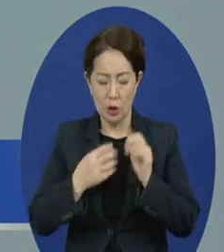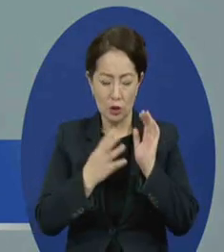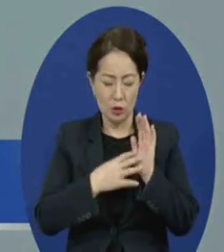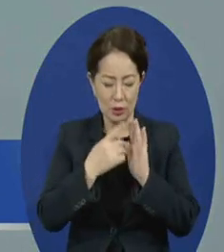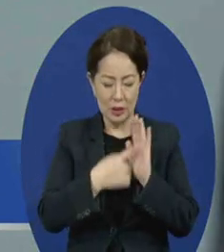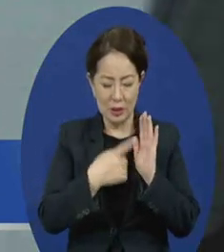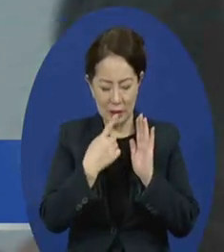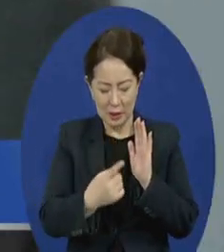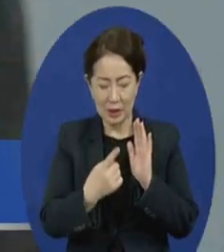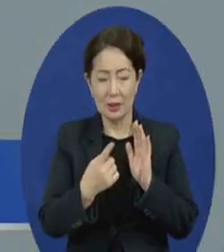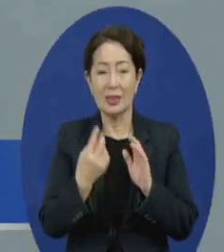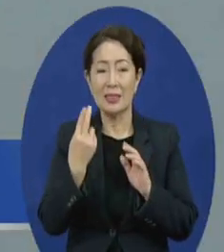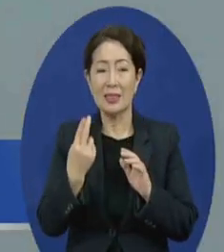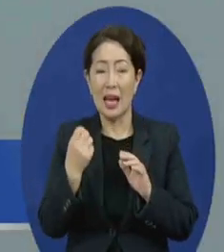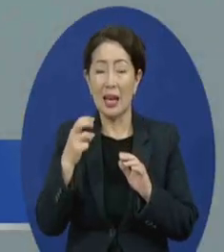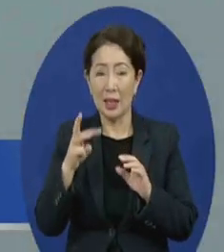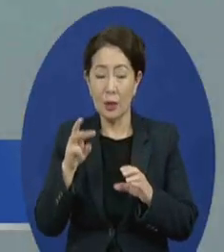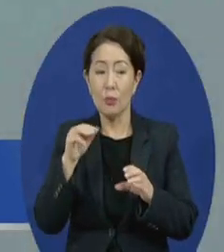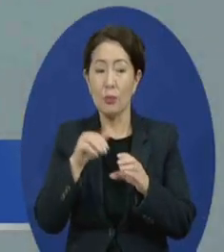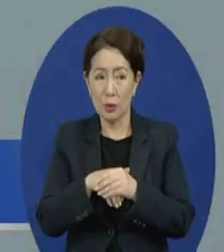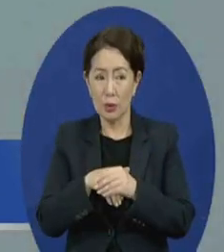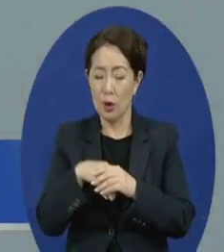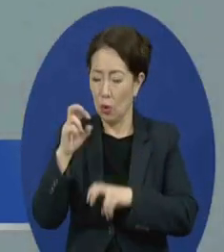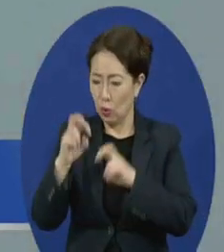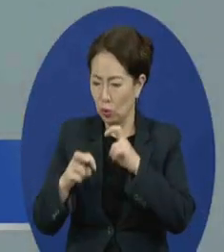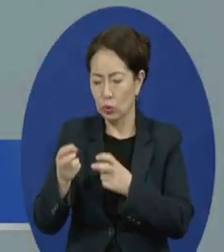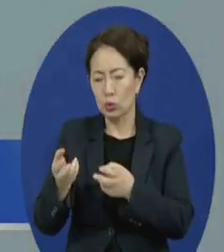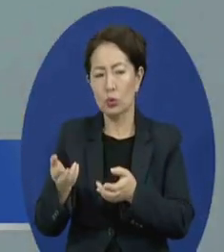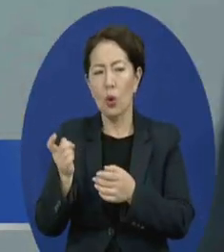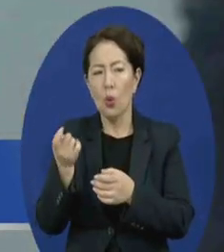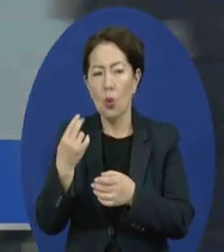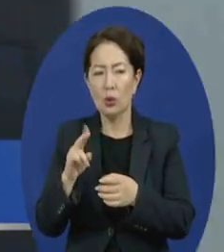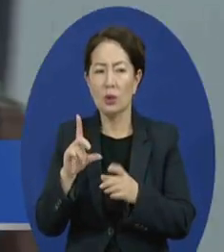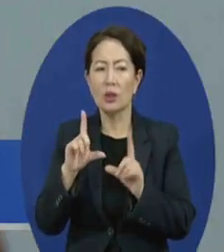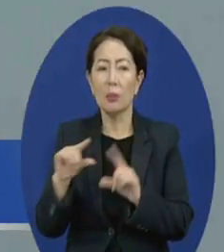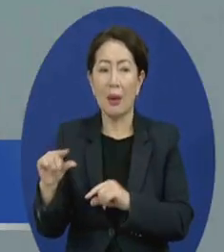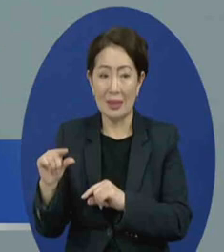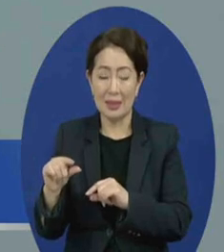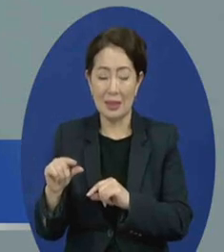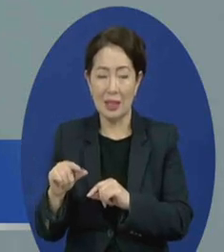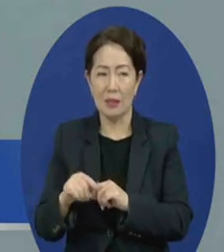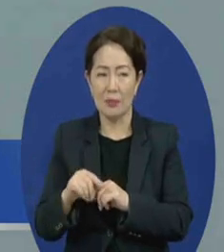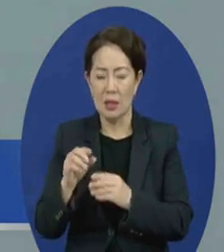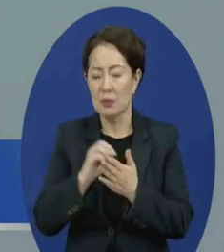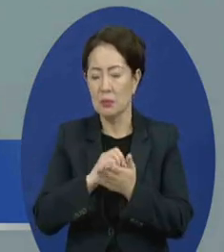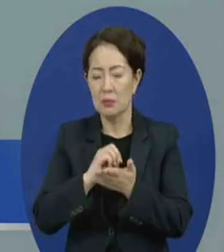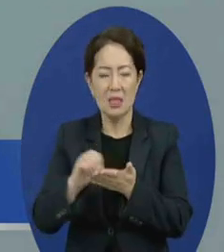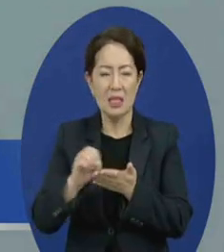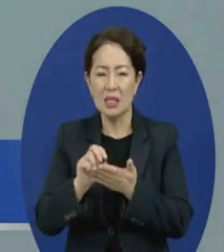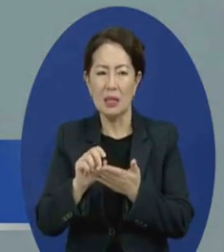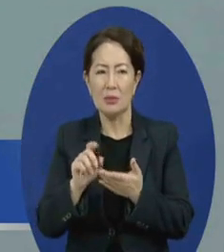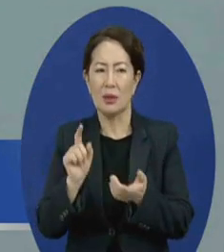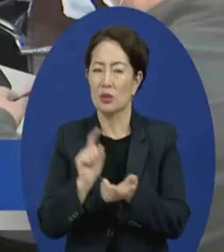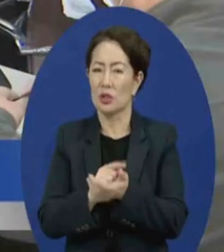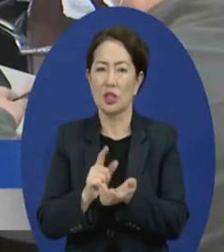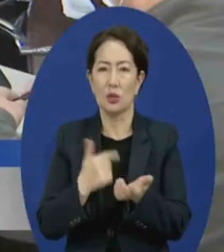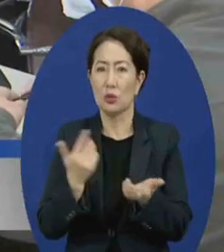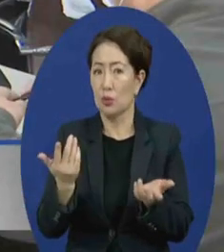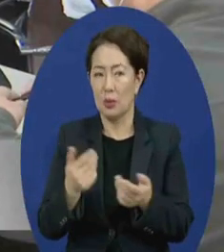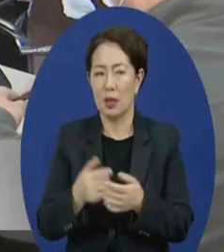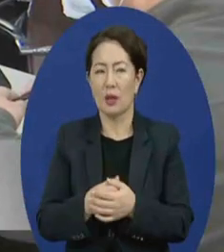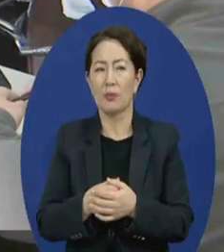сарын нэгнээс захимжиж эхэлж байгаа учраас үйлдвэрүүдэд бас одоо хүндрэл багасж байгаа. Бич цаас бариадгүйгээд байх тийм шалтгаан